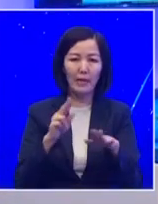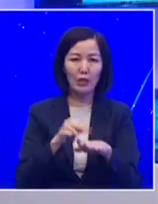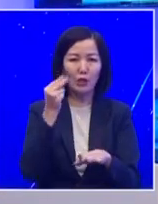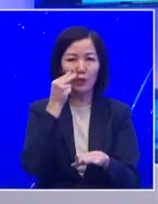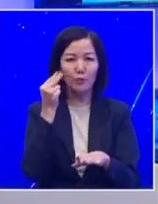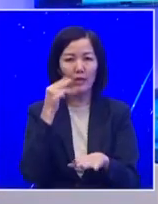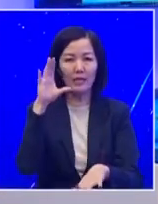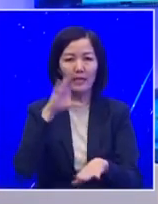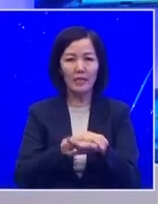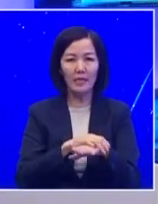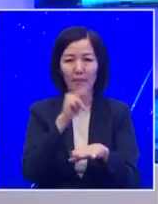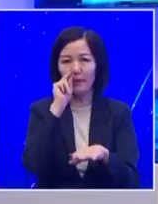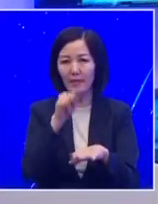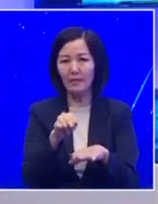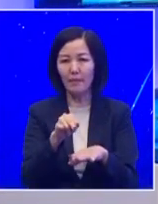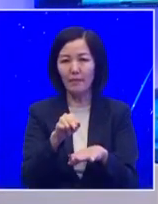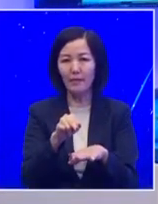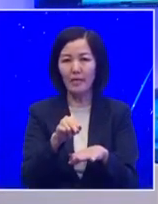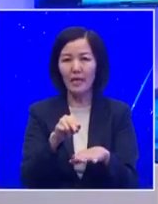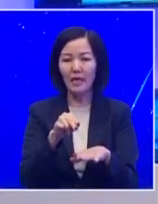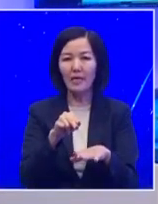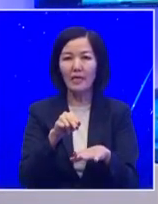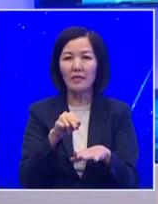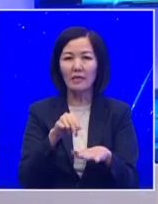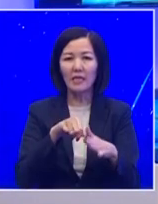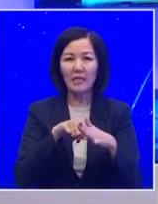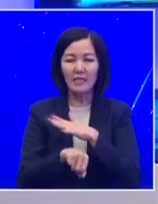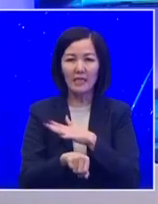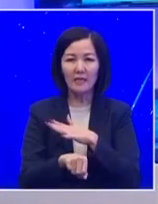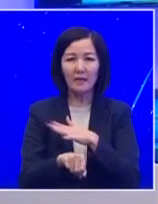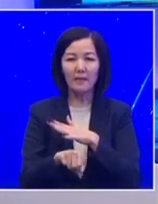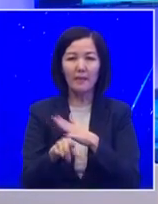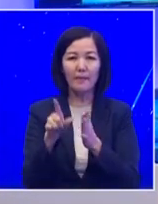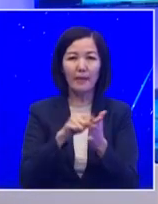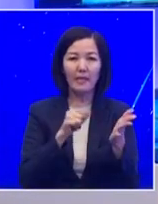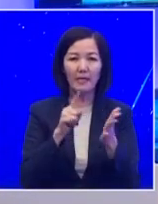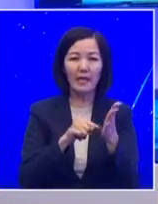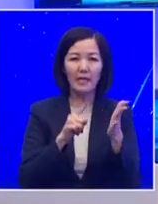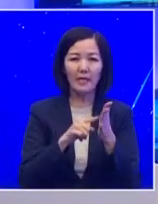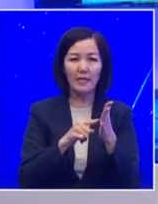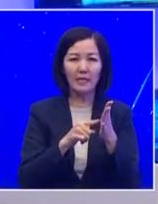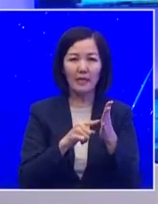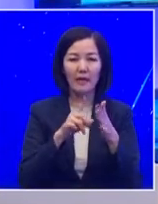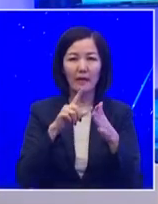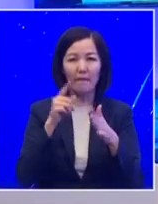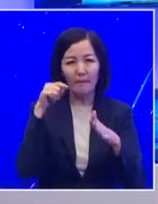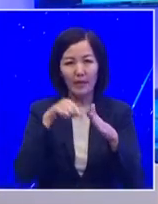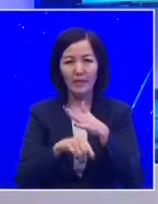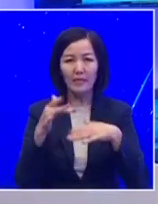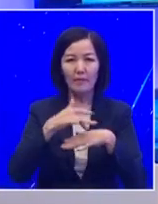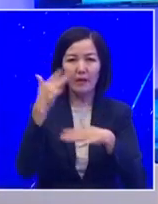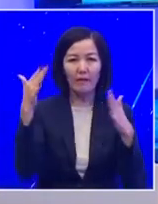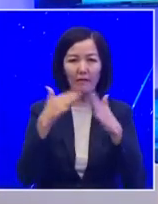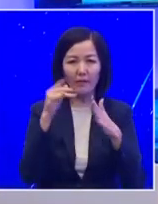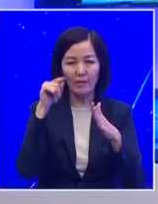Полицейскими Шымкента задержан подозреваемый в попытке изнасилования пенсионерки в подъезде многоквартирного дома, передает